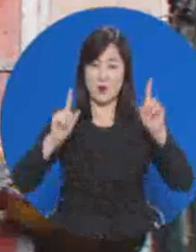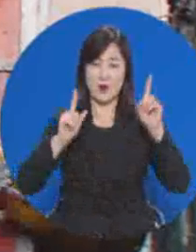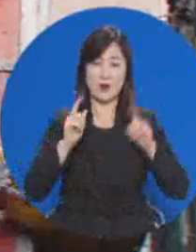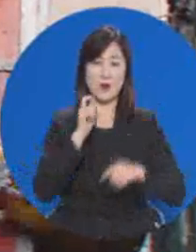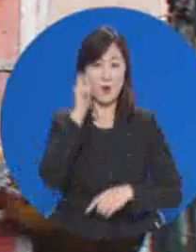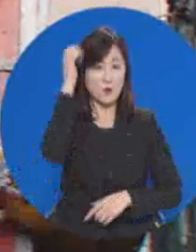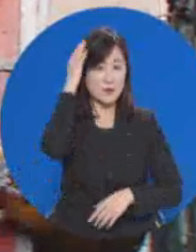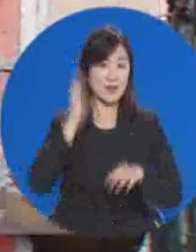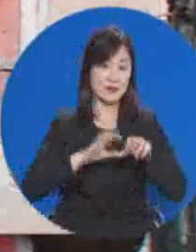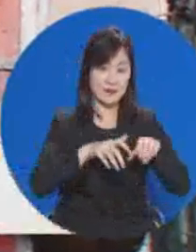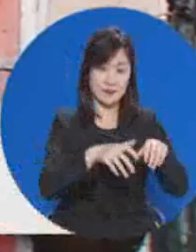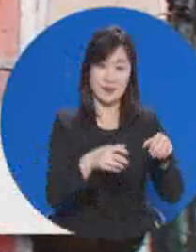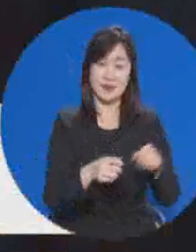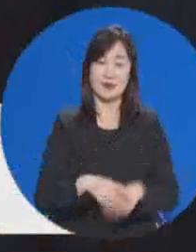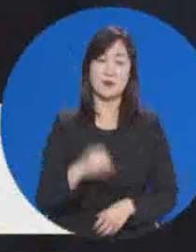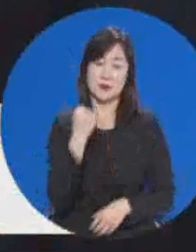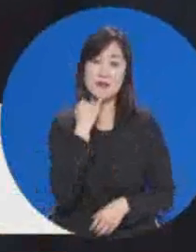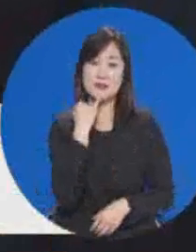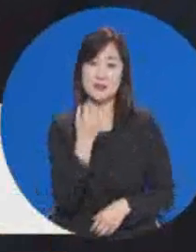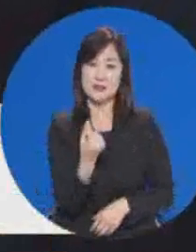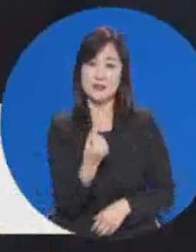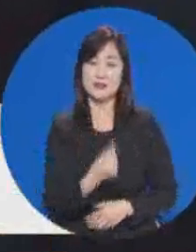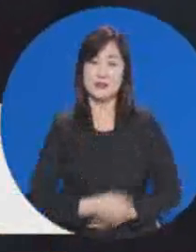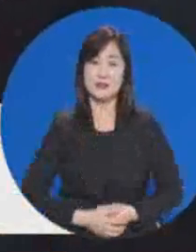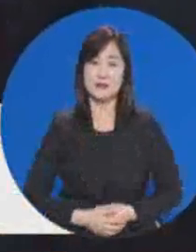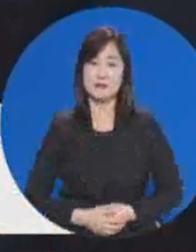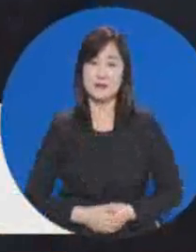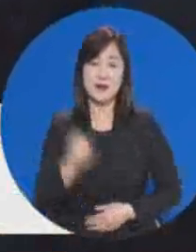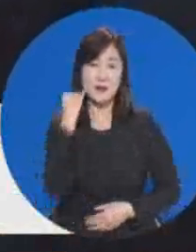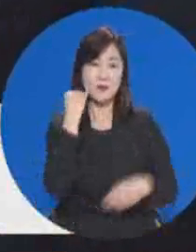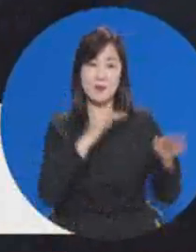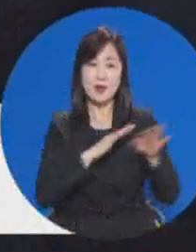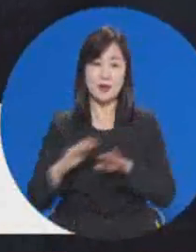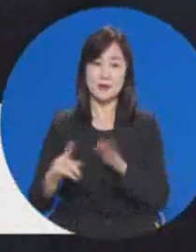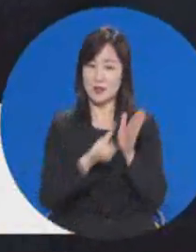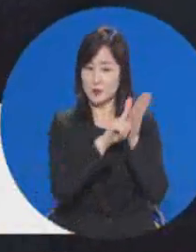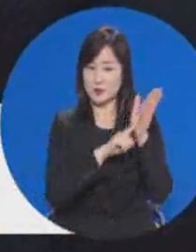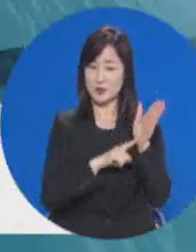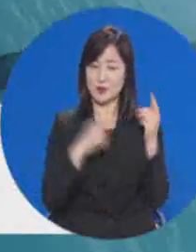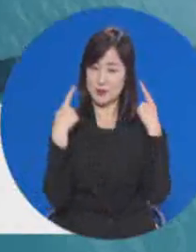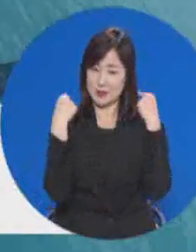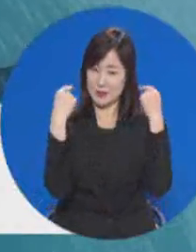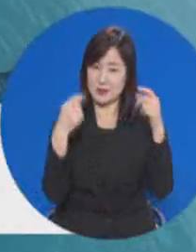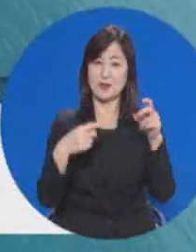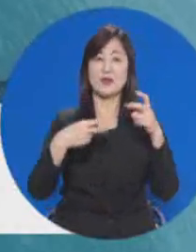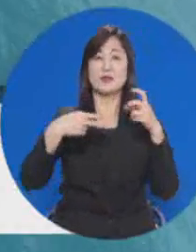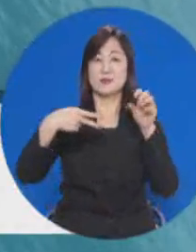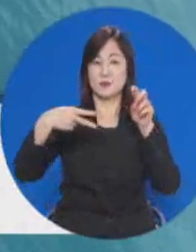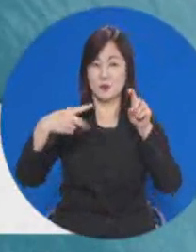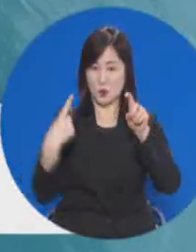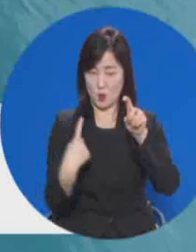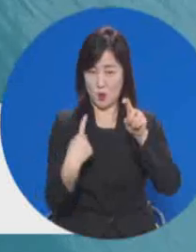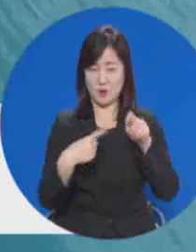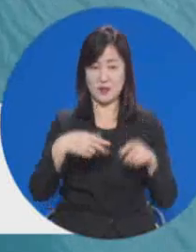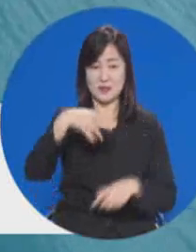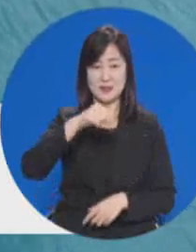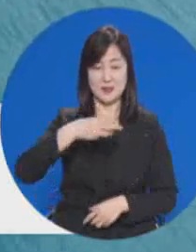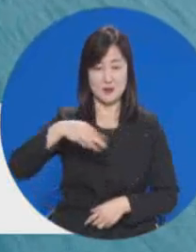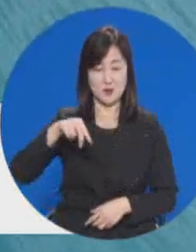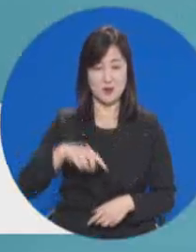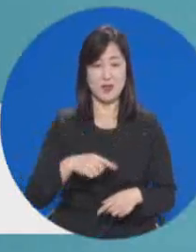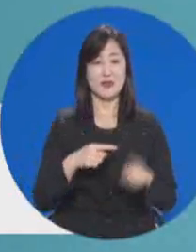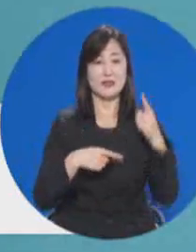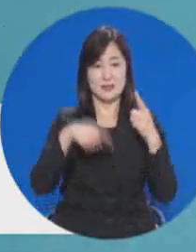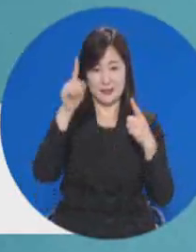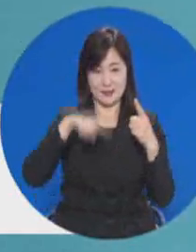생김의 초기 작황은 좋은 편입니다. 바다 수온이 10도 수준에 질소 농도도 리터당 0.1mg